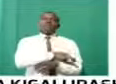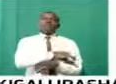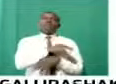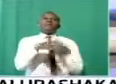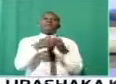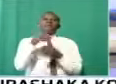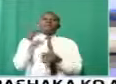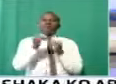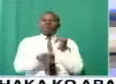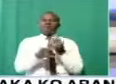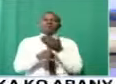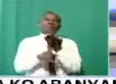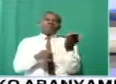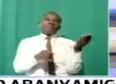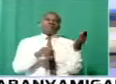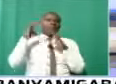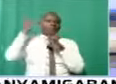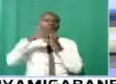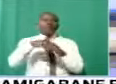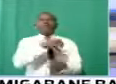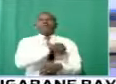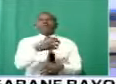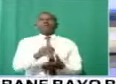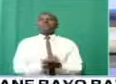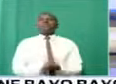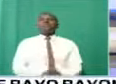Ngira ngo nasoreza aha ngaha iyi amakuru y'ubukungu. Gatugushimire cyane Basanto.